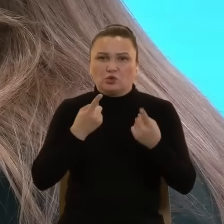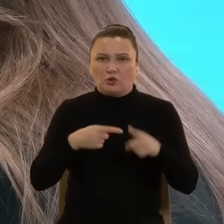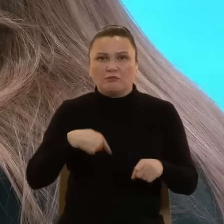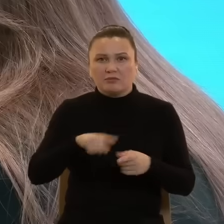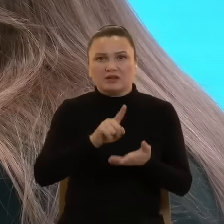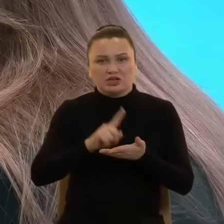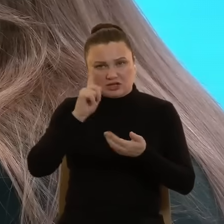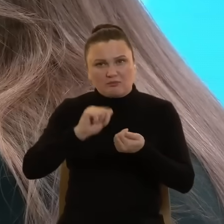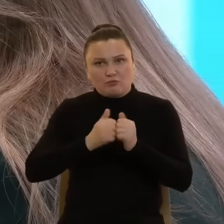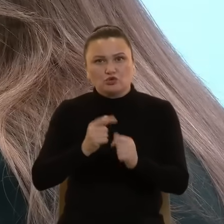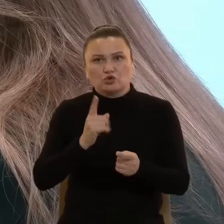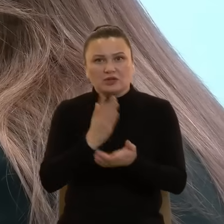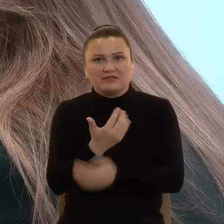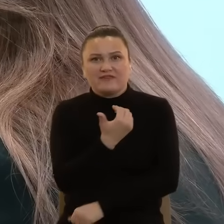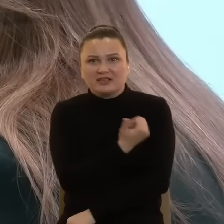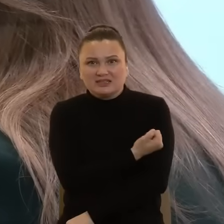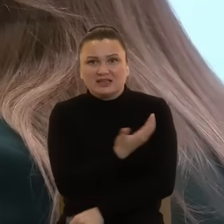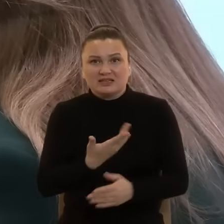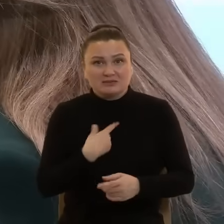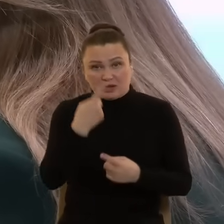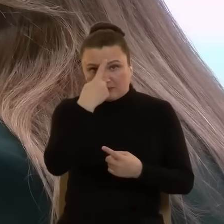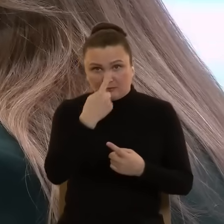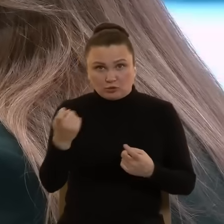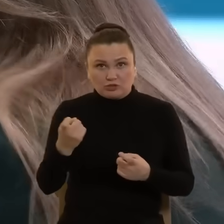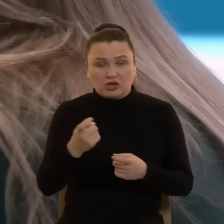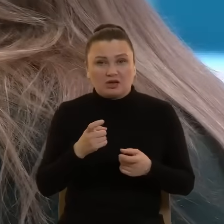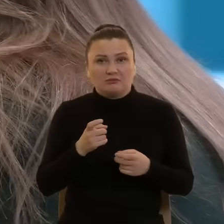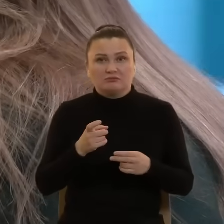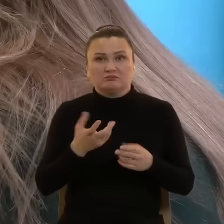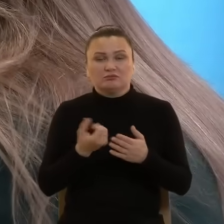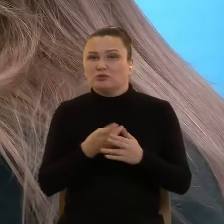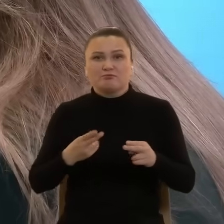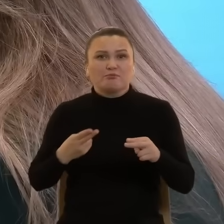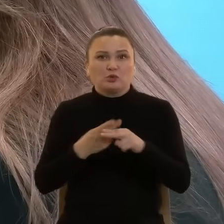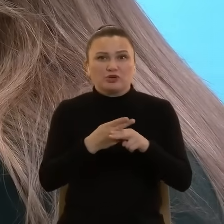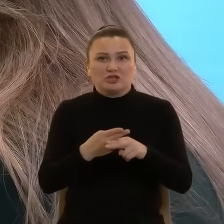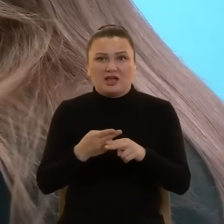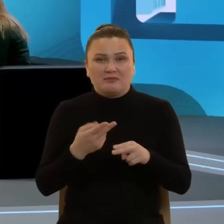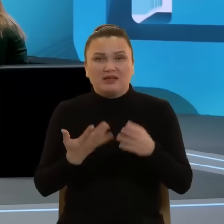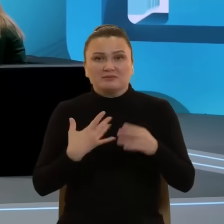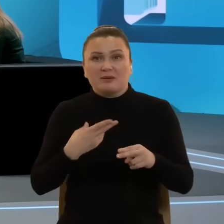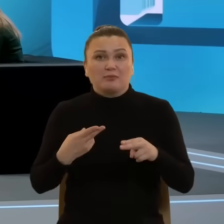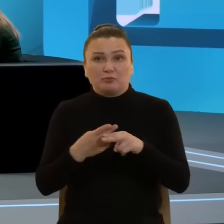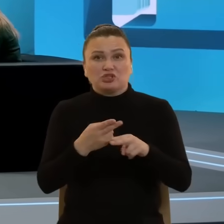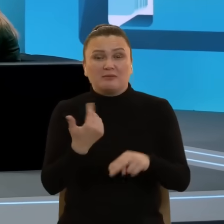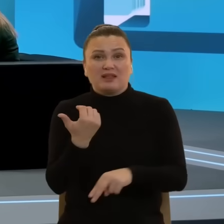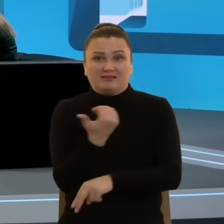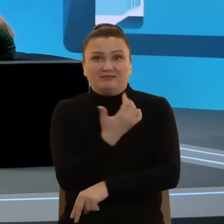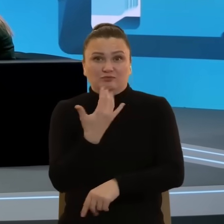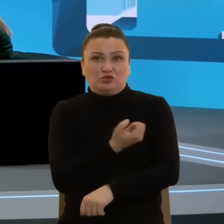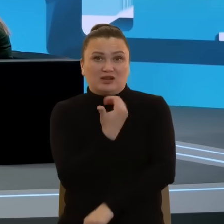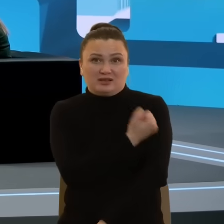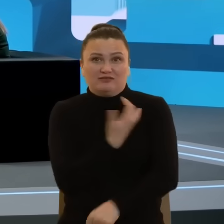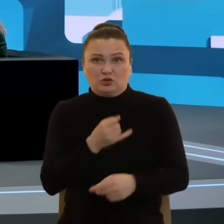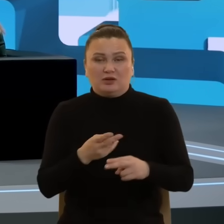о том, что существует вакцинация, и если мы предупреждаем инфекцию, нет потребности ее лечить, нет необходимости назначать